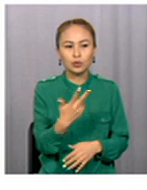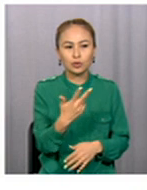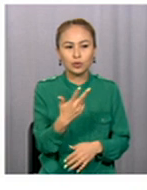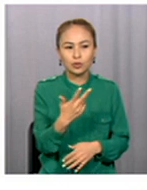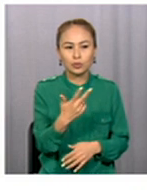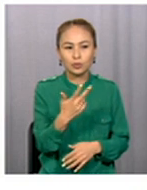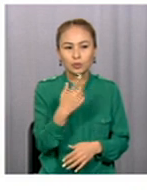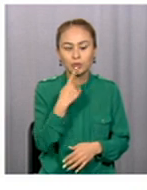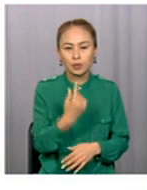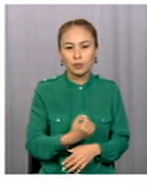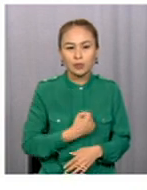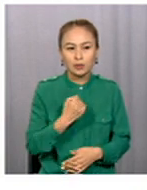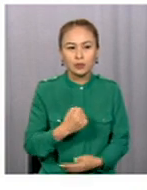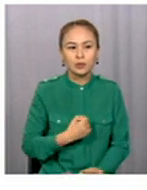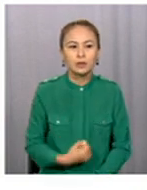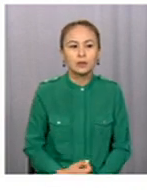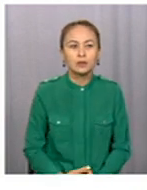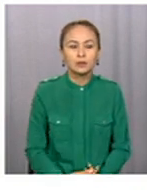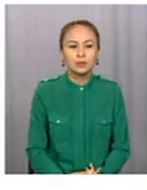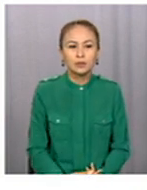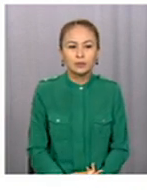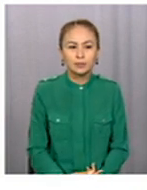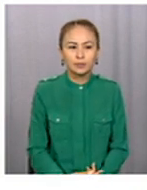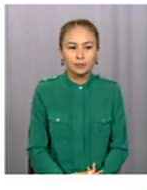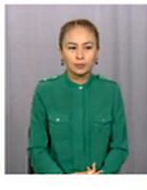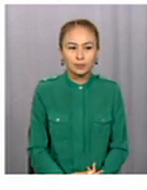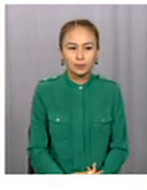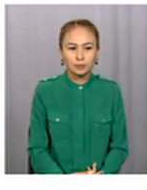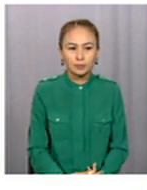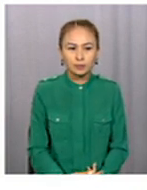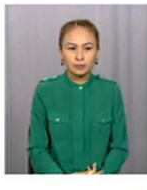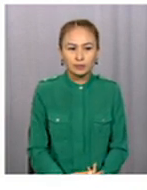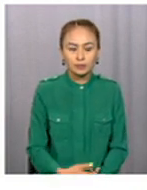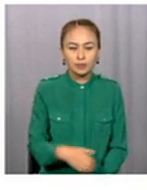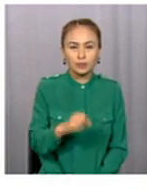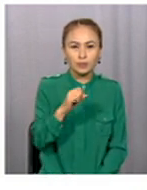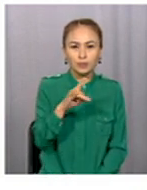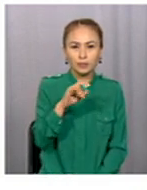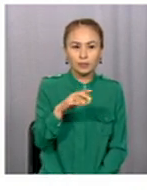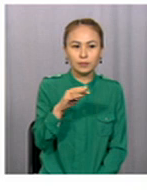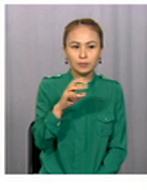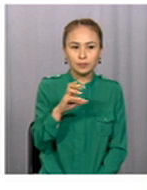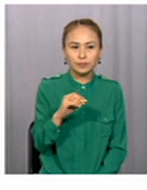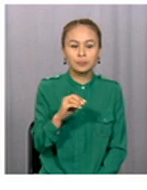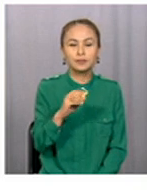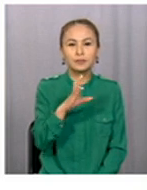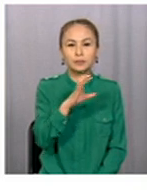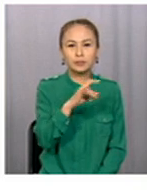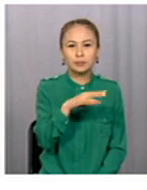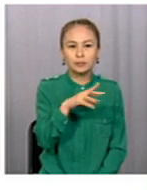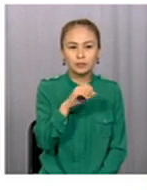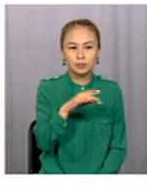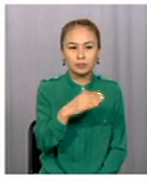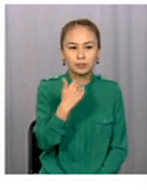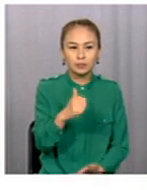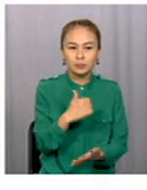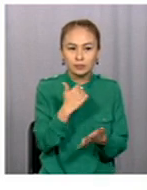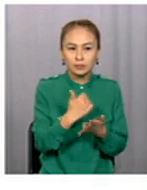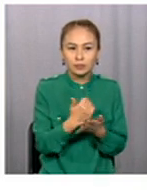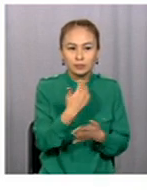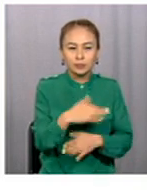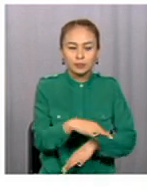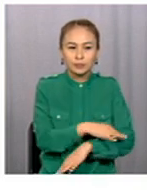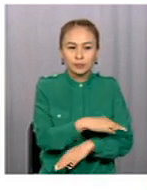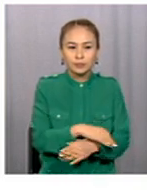қорымында үш сармат сарбазының мәйіті табылды. Ал Аралтөбе қорымынан сармат көсемі, оның